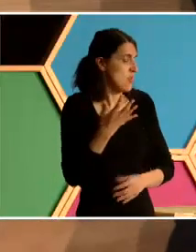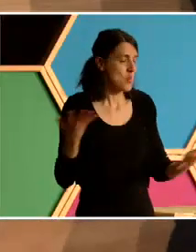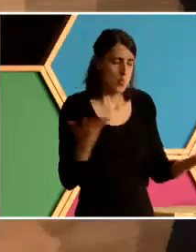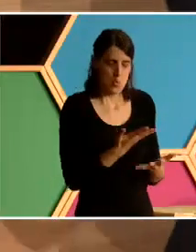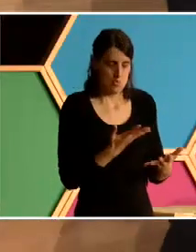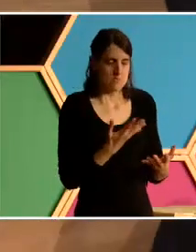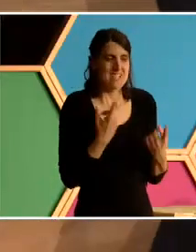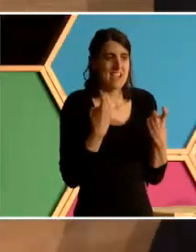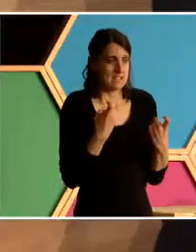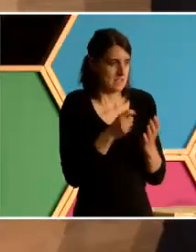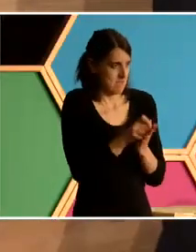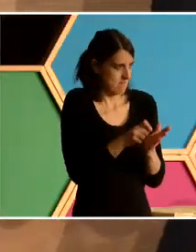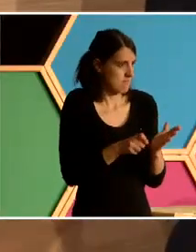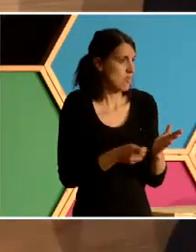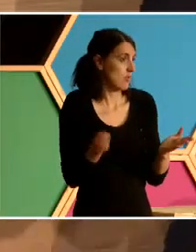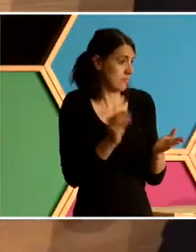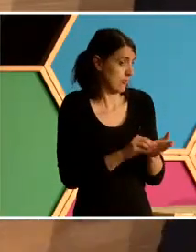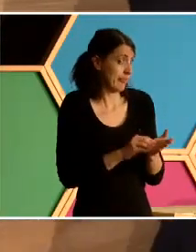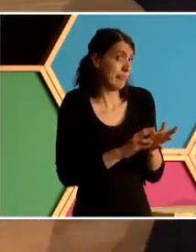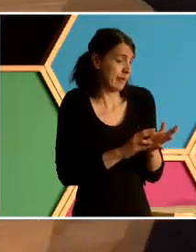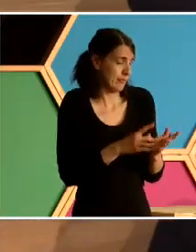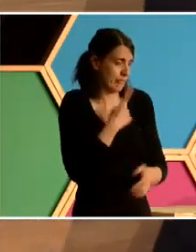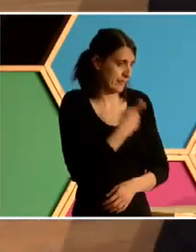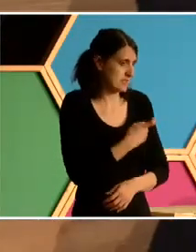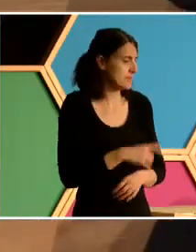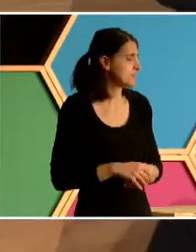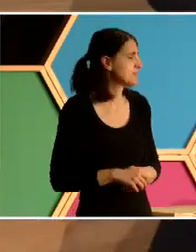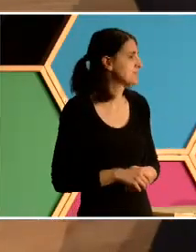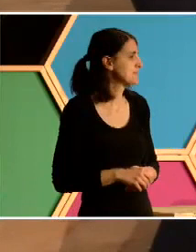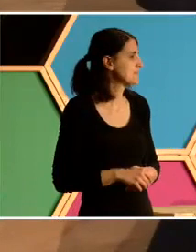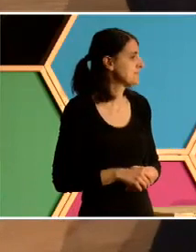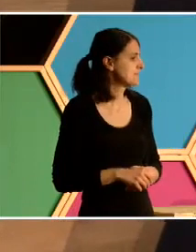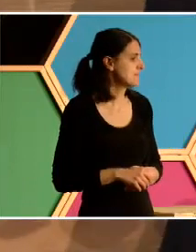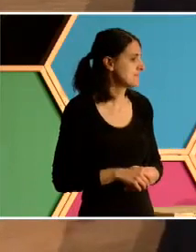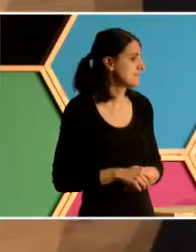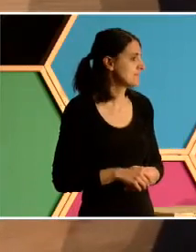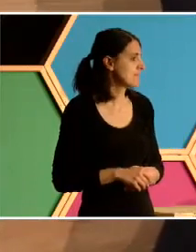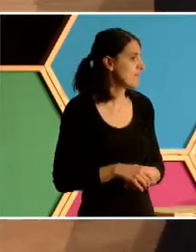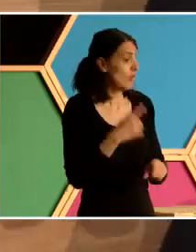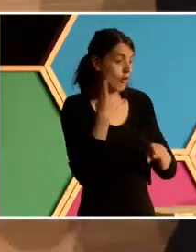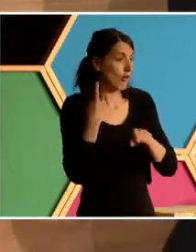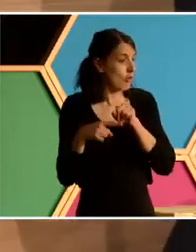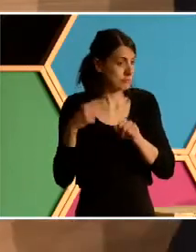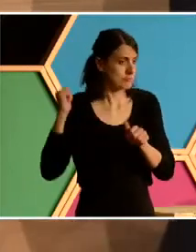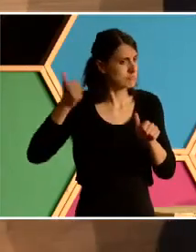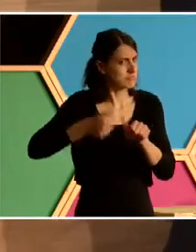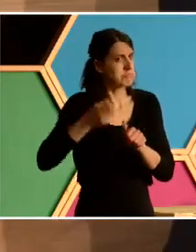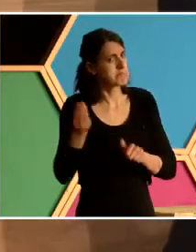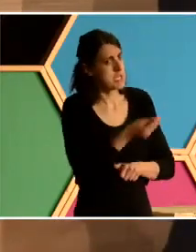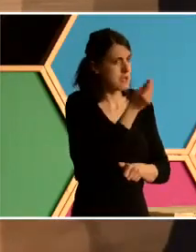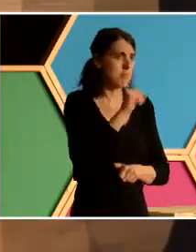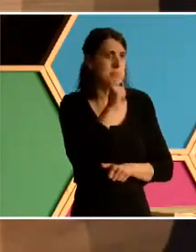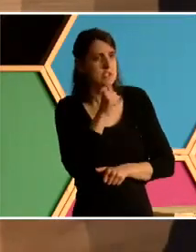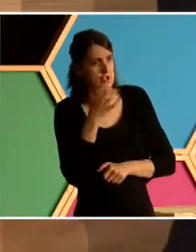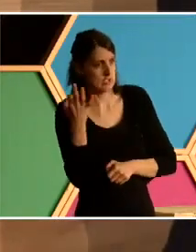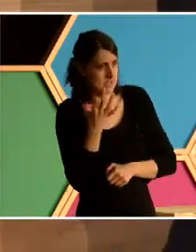és. En quant a la segona qüestió, per no esgotar més els minuts que m'heu atorgat, quines coses han millorat, quines coses han pitjorat? Això podríeu fer tres